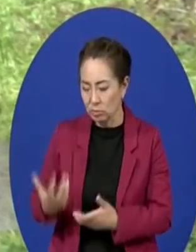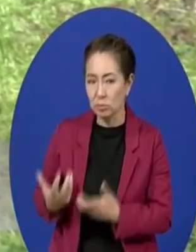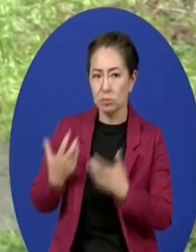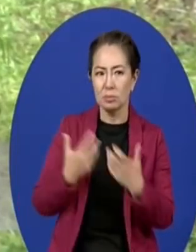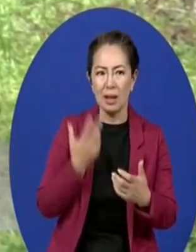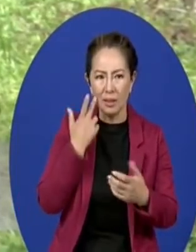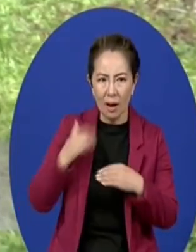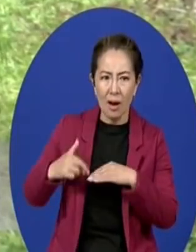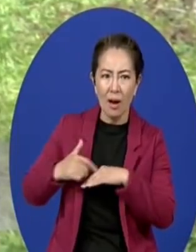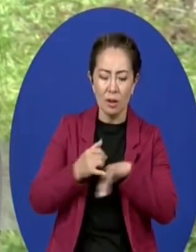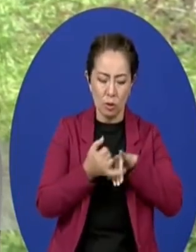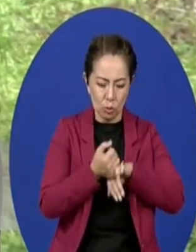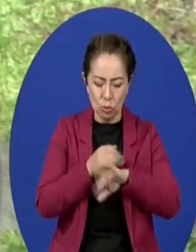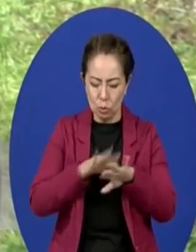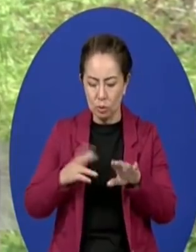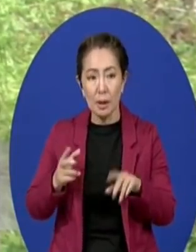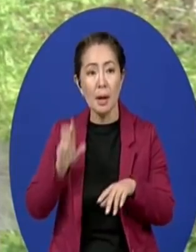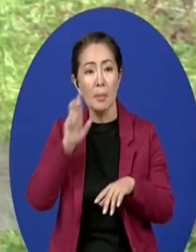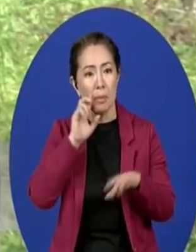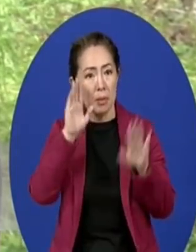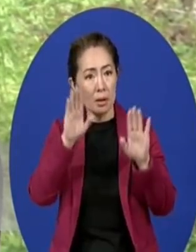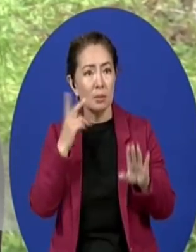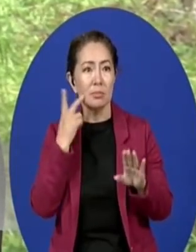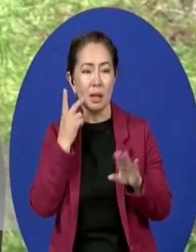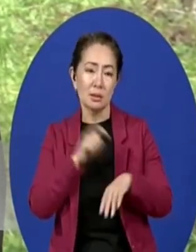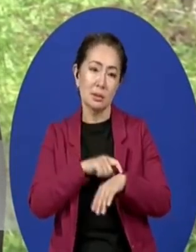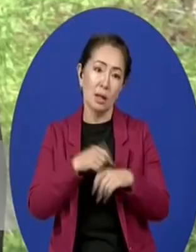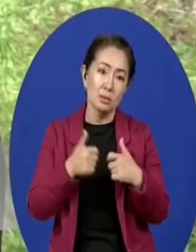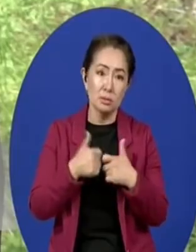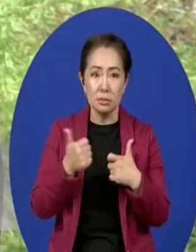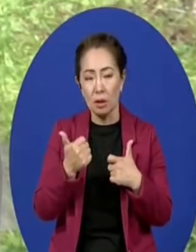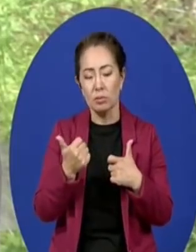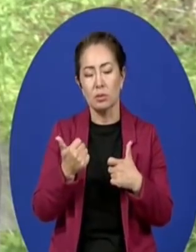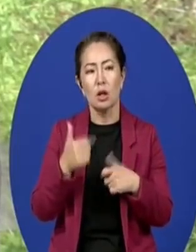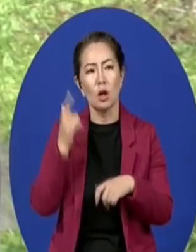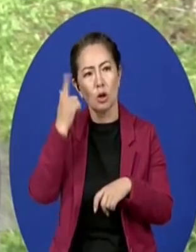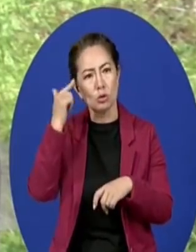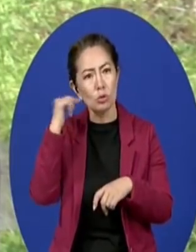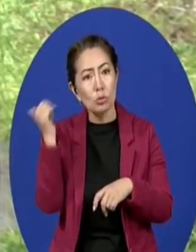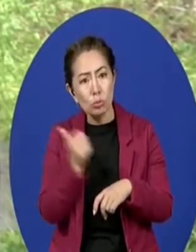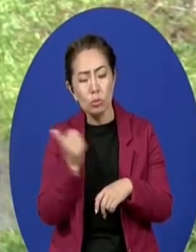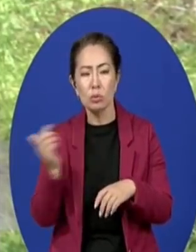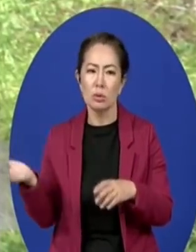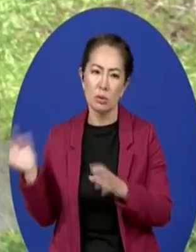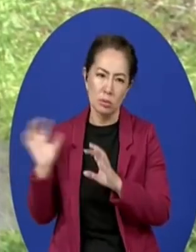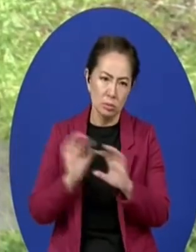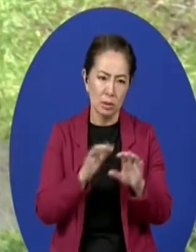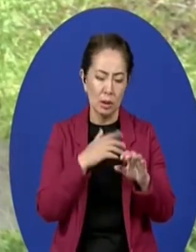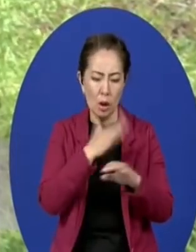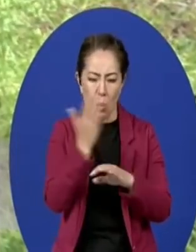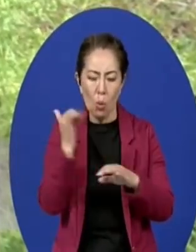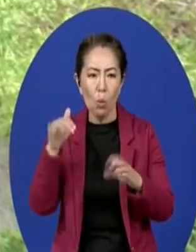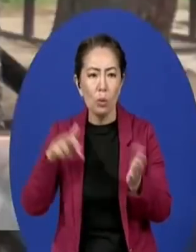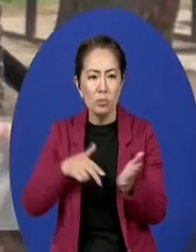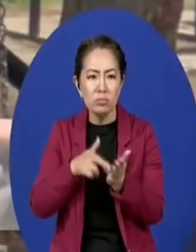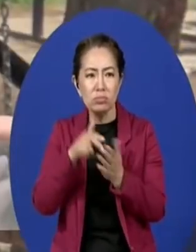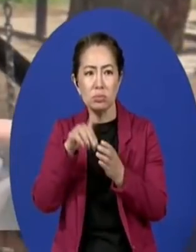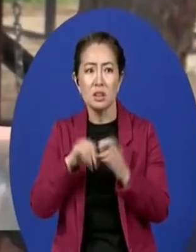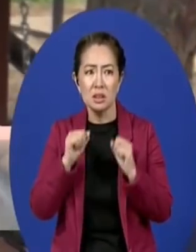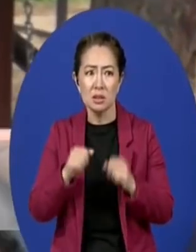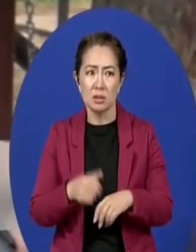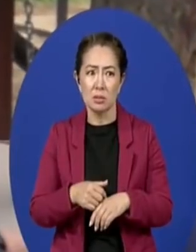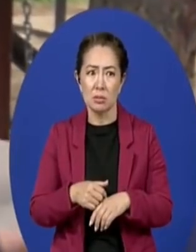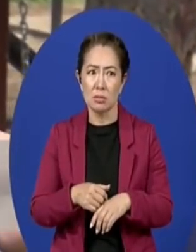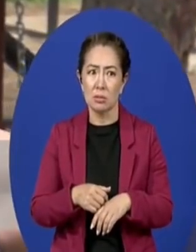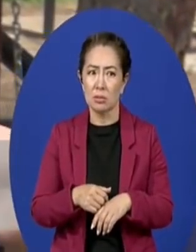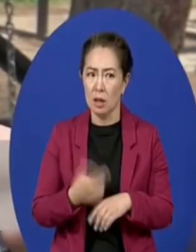өөрөө нааш алхдаг нөхөртөгөө хагас бүтэн санд тэ завтаа үедээ эсвэл өдрө болгон ер нь бол аль болох нааш уулан дээр гарч хихчээдэг. Тэгээ одоо энэ